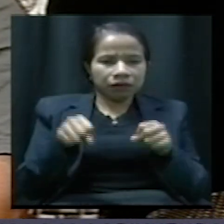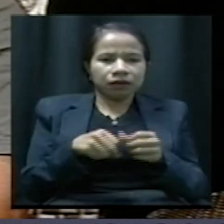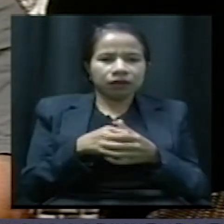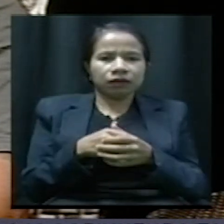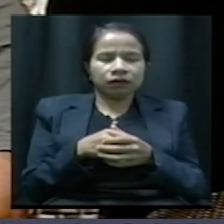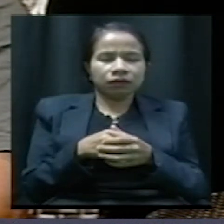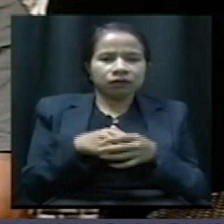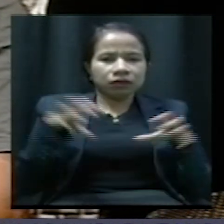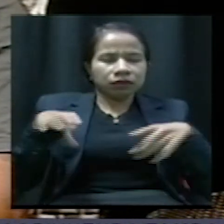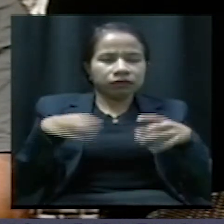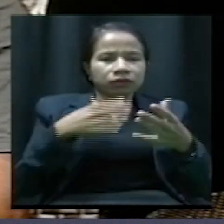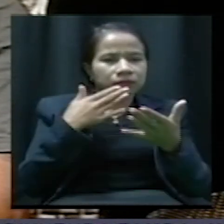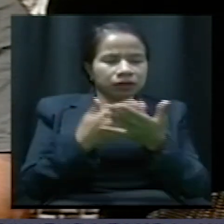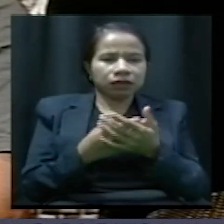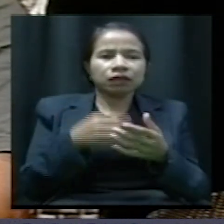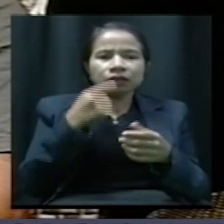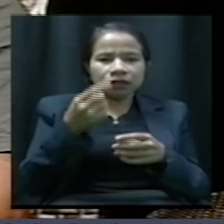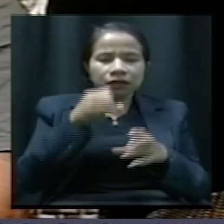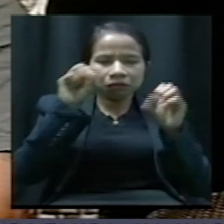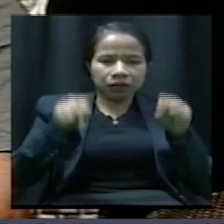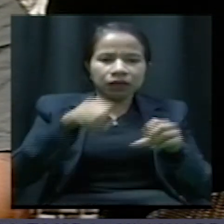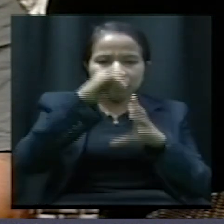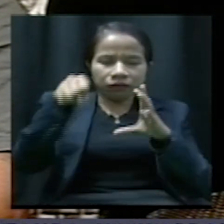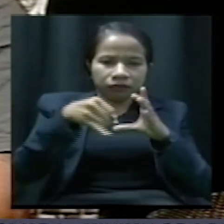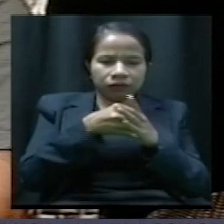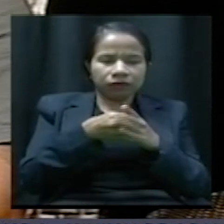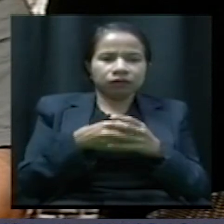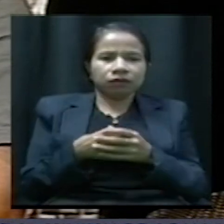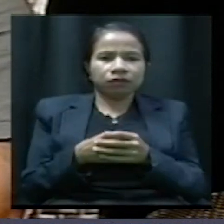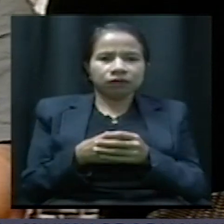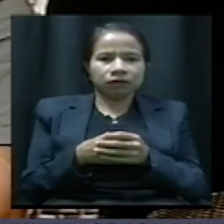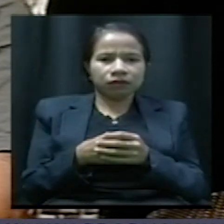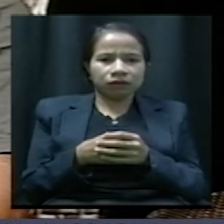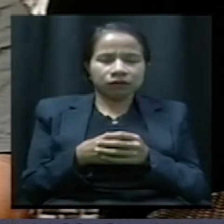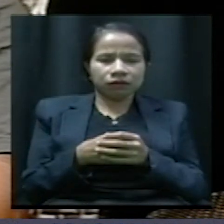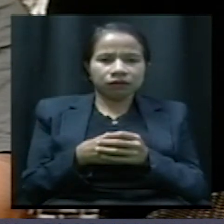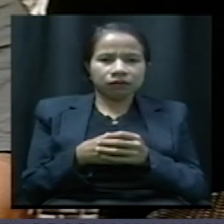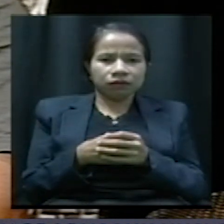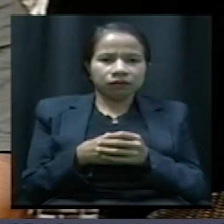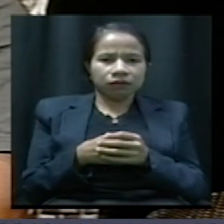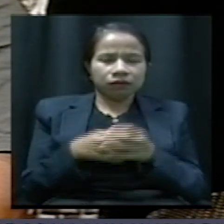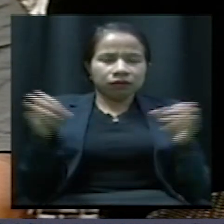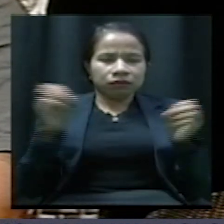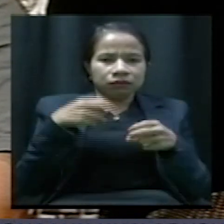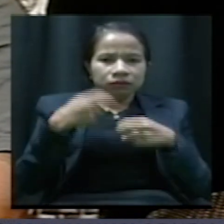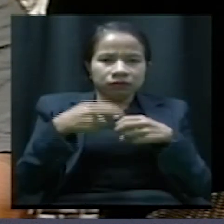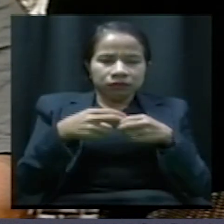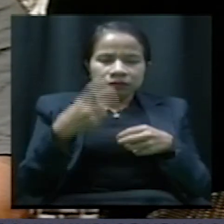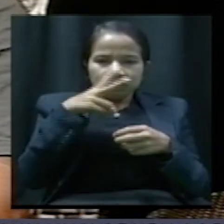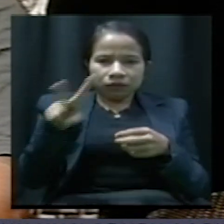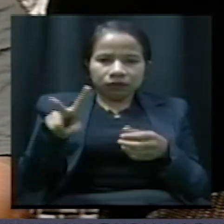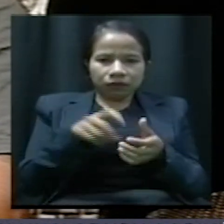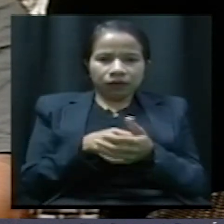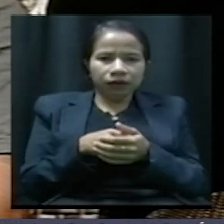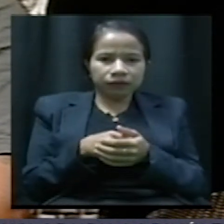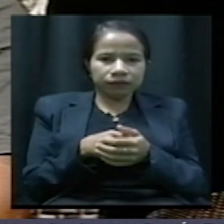ida dia ita ne centro envolve ona bot balon prensa ona kriteria balo balo se ia desafio para ita lo koresaun